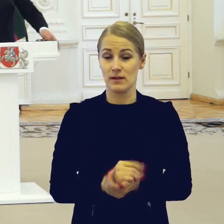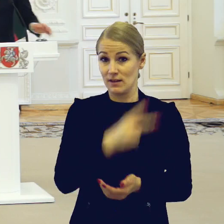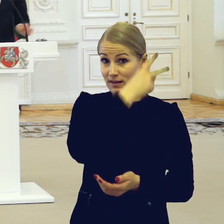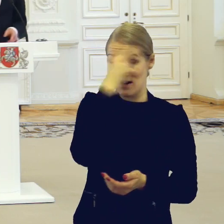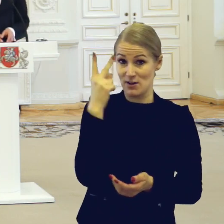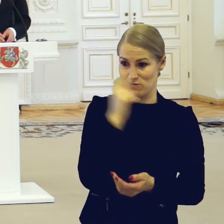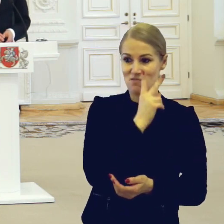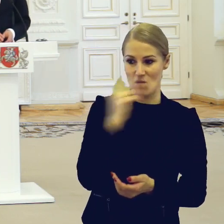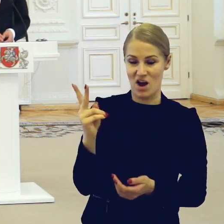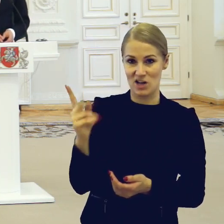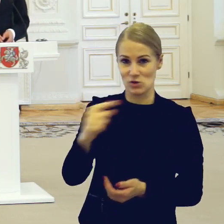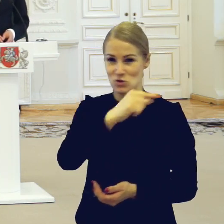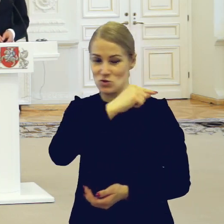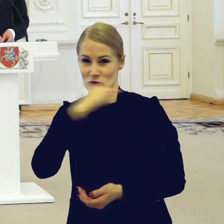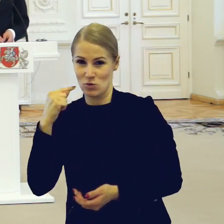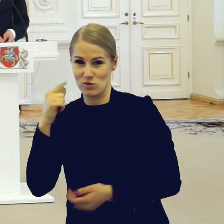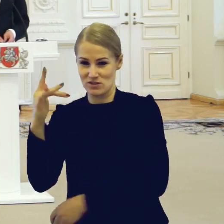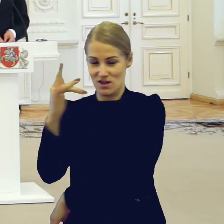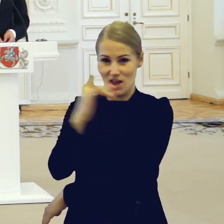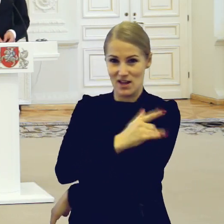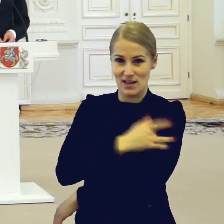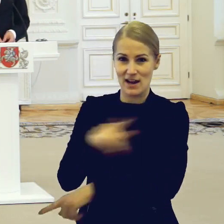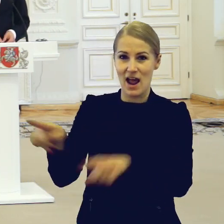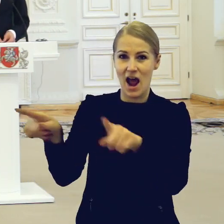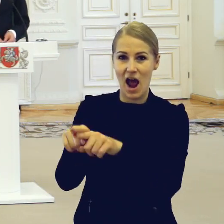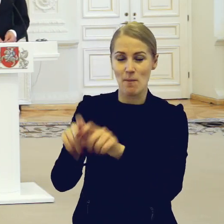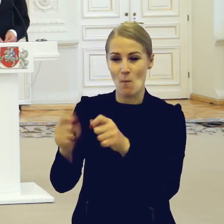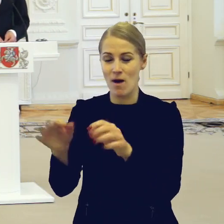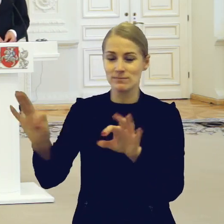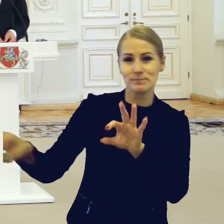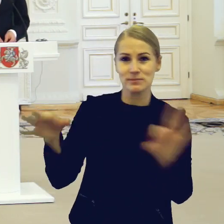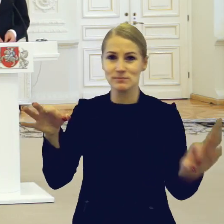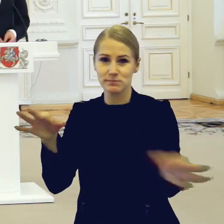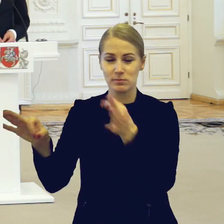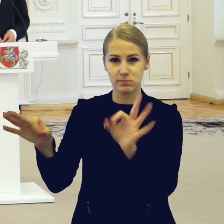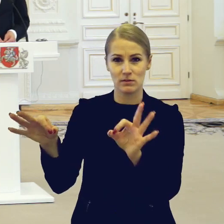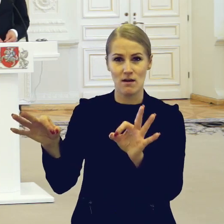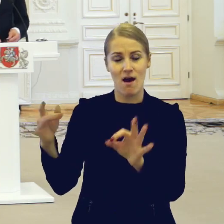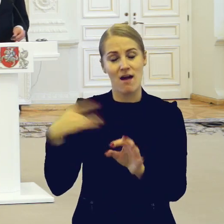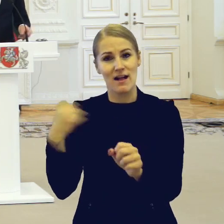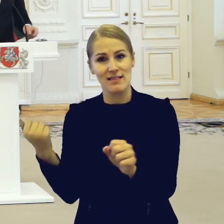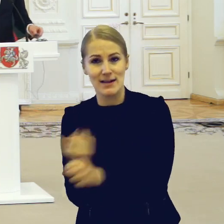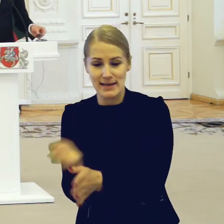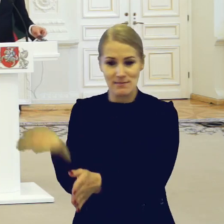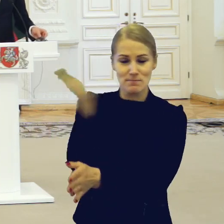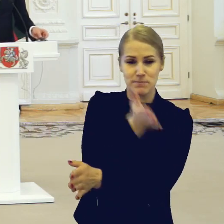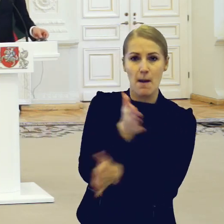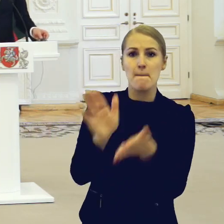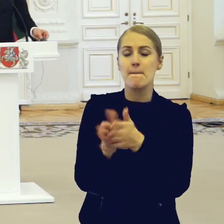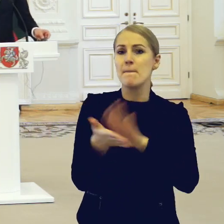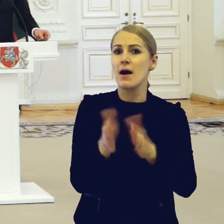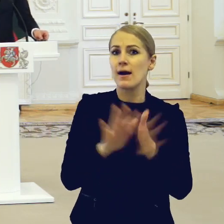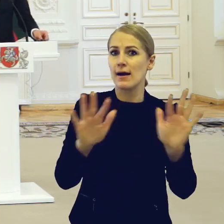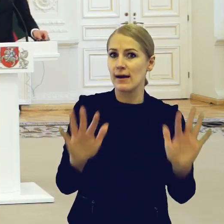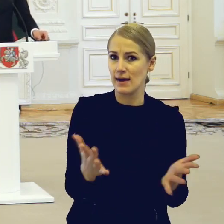mato Rusijos energiją kaip ginklą ar nereikalingą priemonę. Ir iš